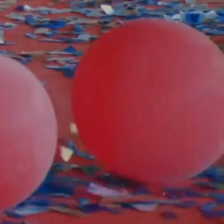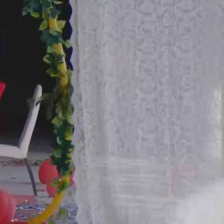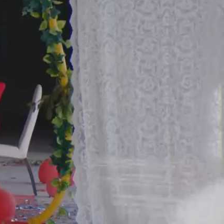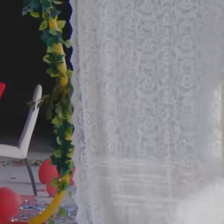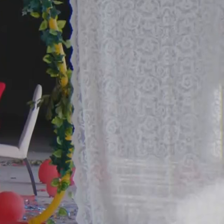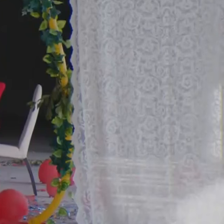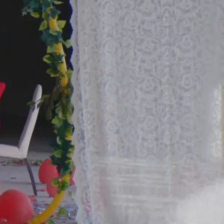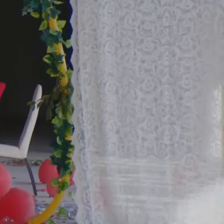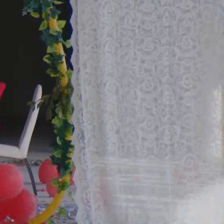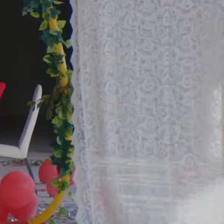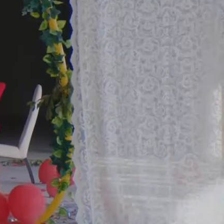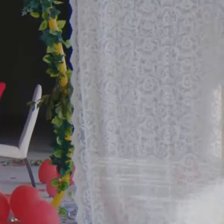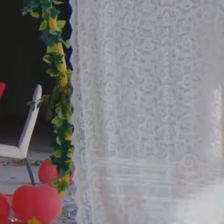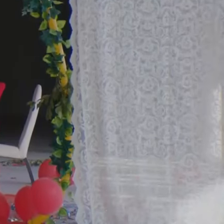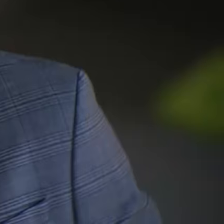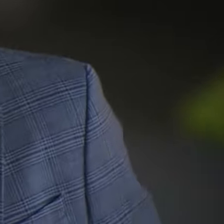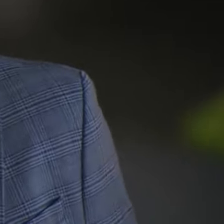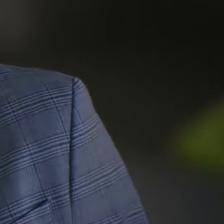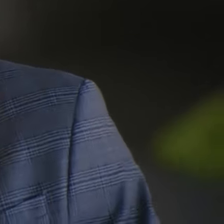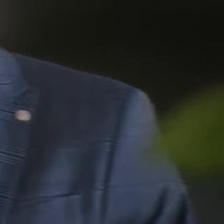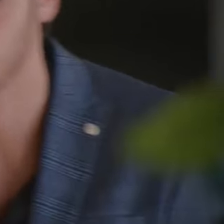Öfeyle vurduğu balon ayağında patladı.